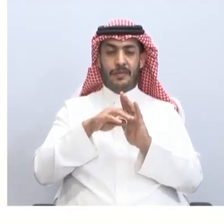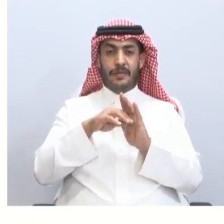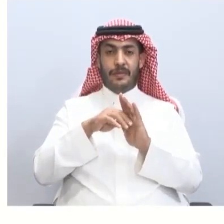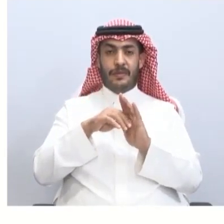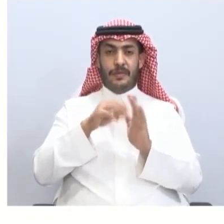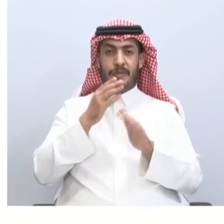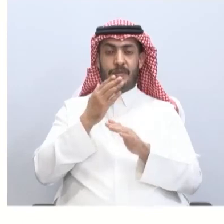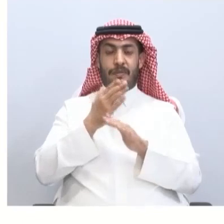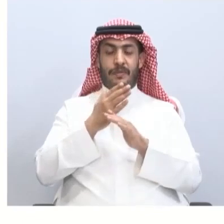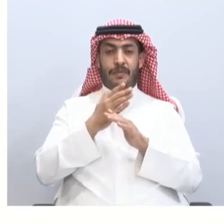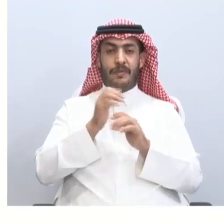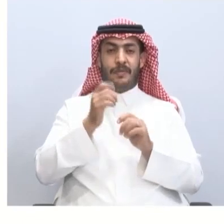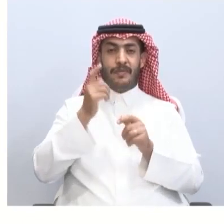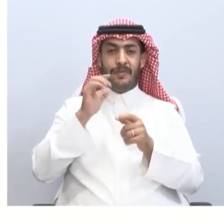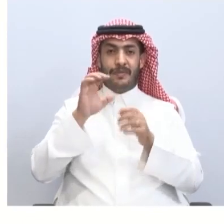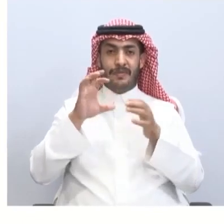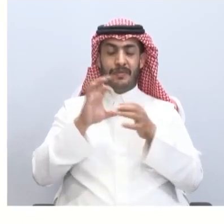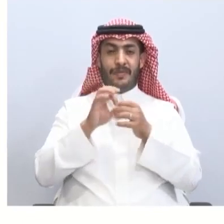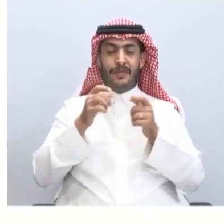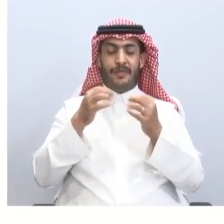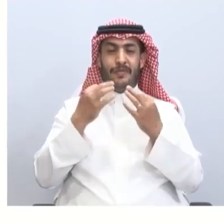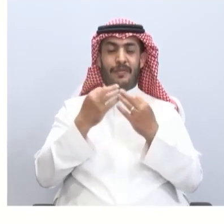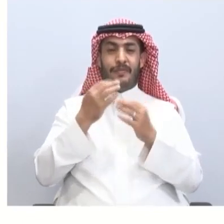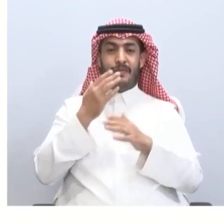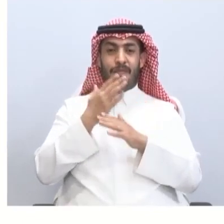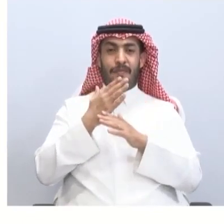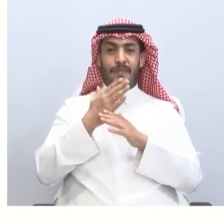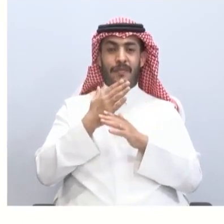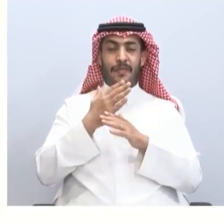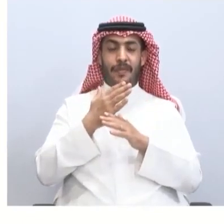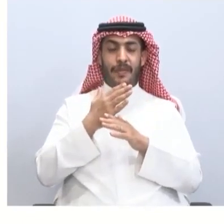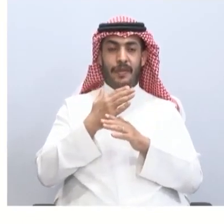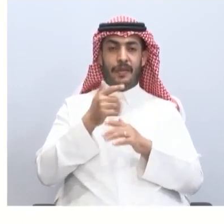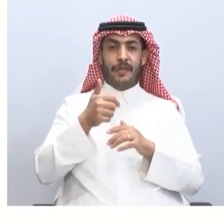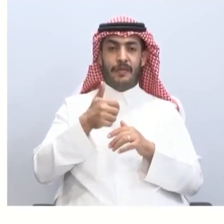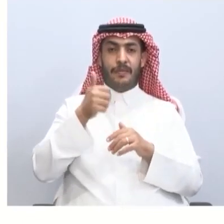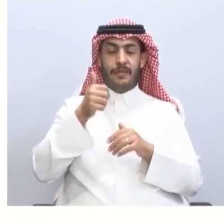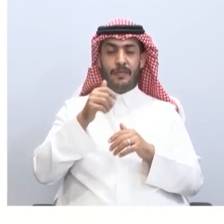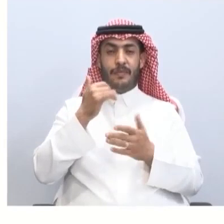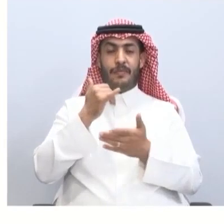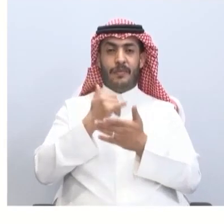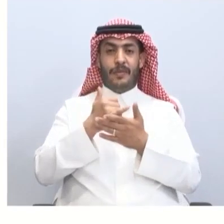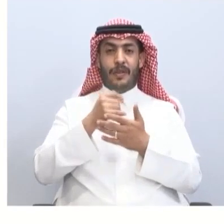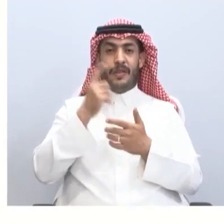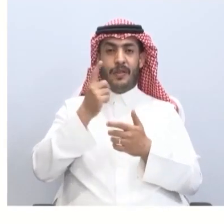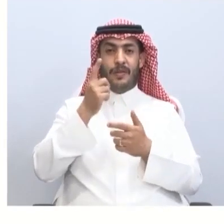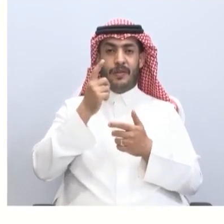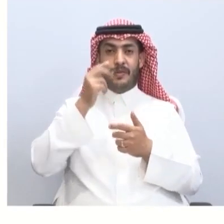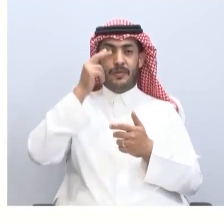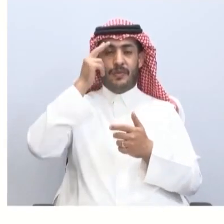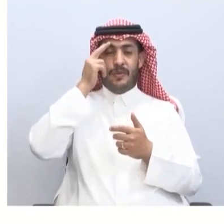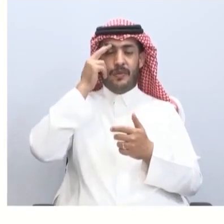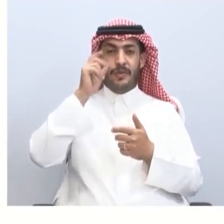وعوده اللحمه الاجتماعيه بهذا ما كان يقوم به حكام الدوله